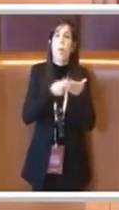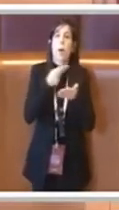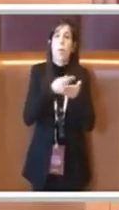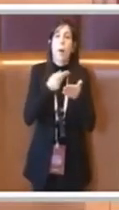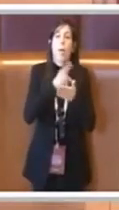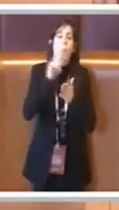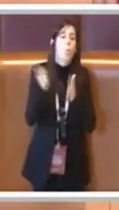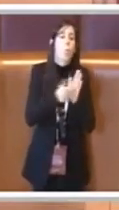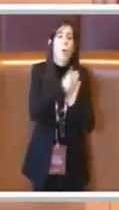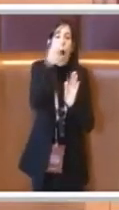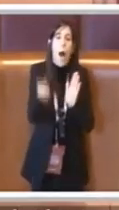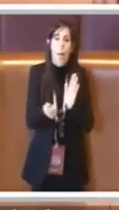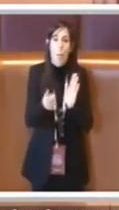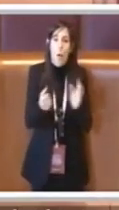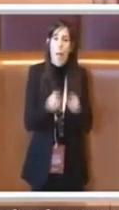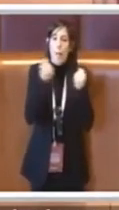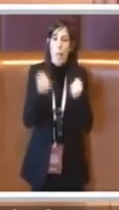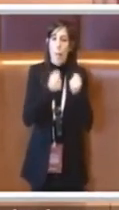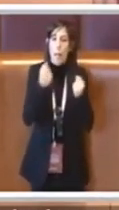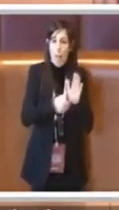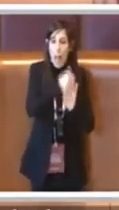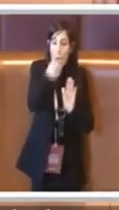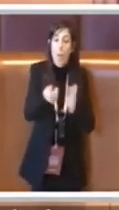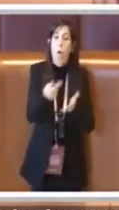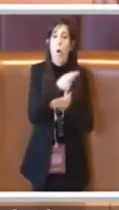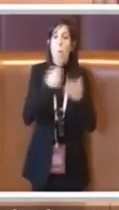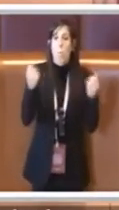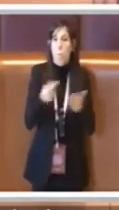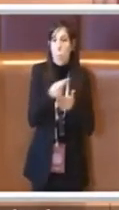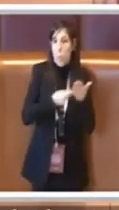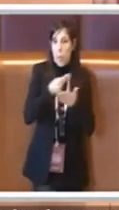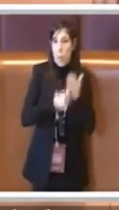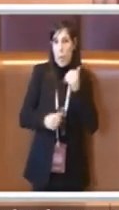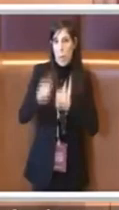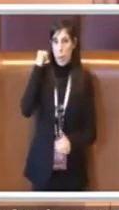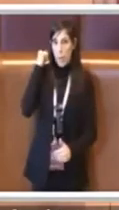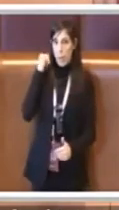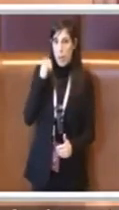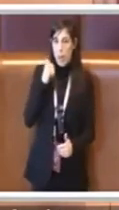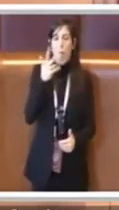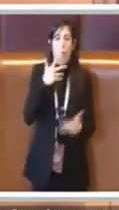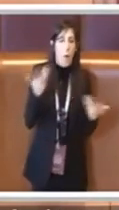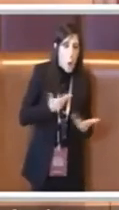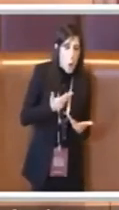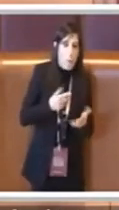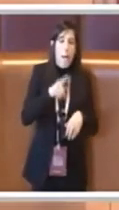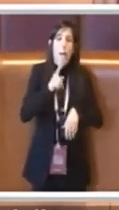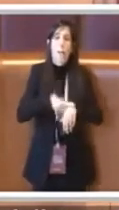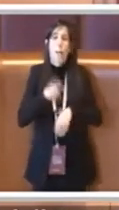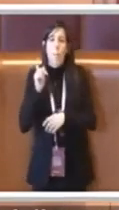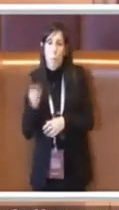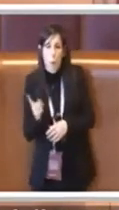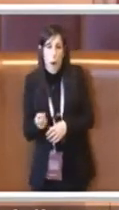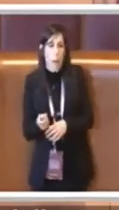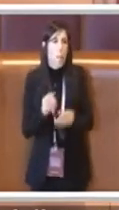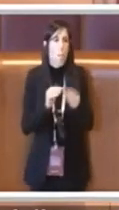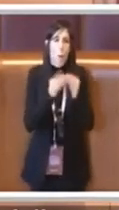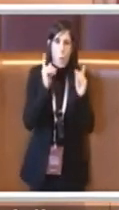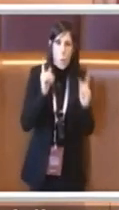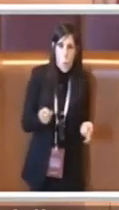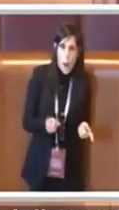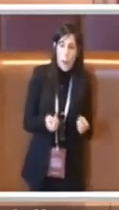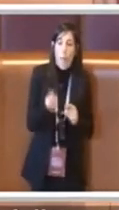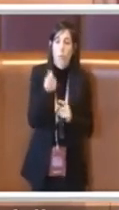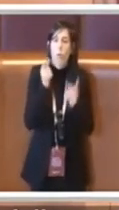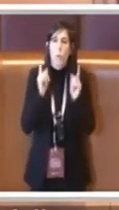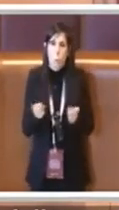questa città, significa mettere nero su bianco che cosa si vuole realizzare, in quali tempi, con quali modalità, consentire a tutti gli uffici